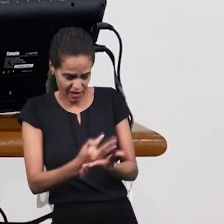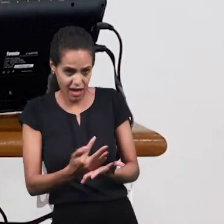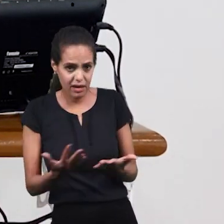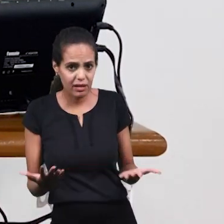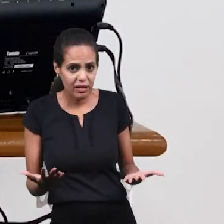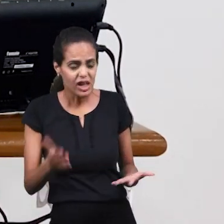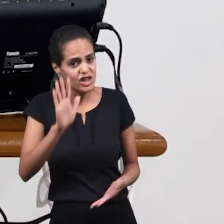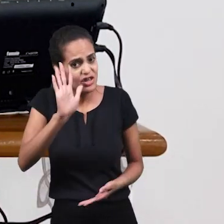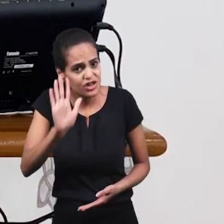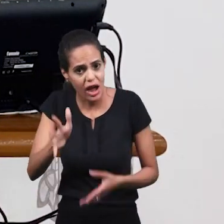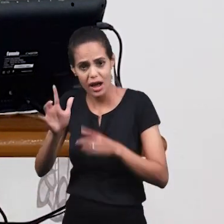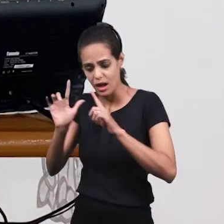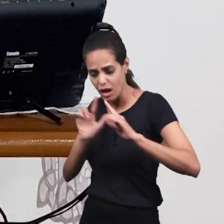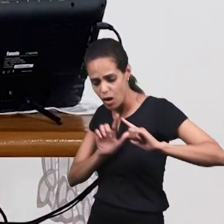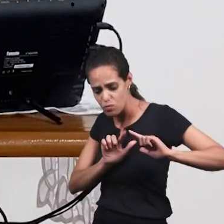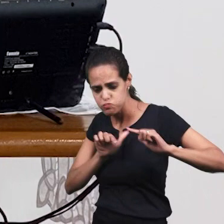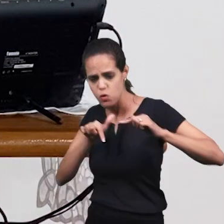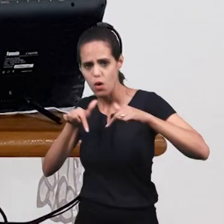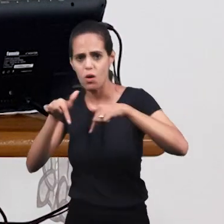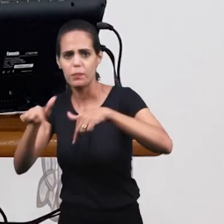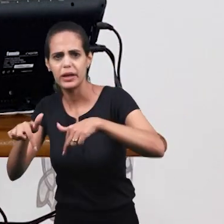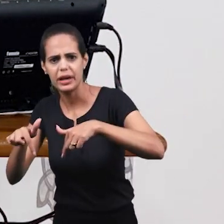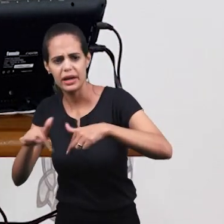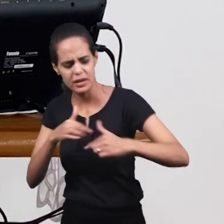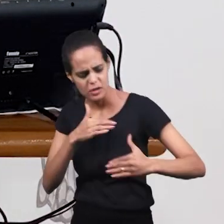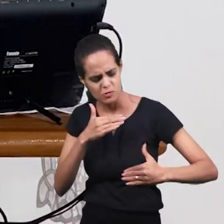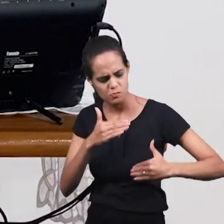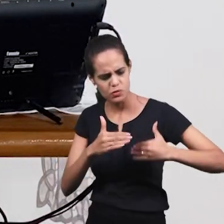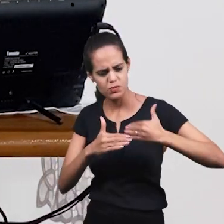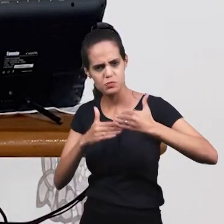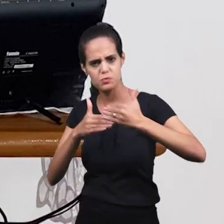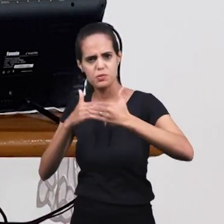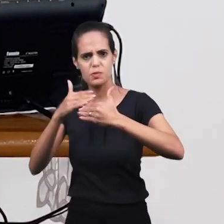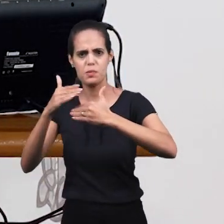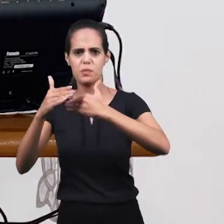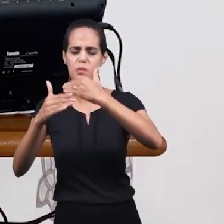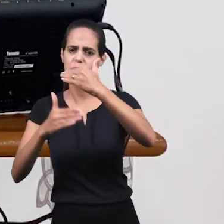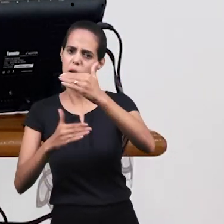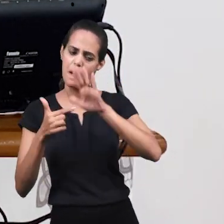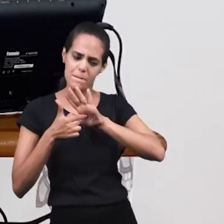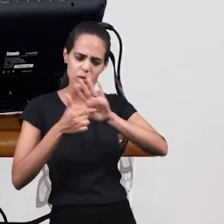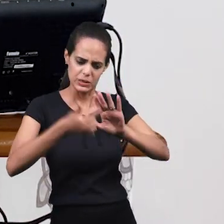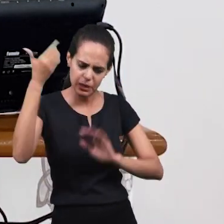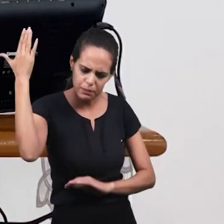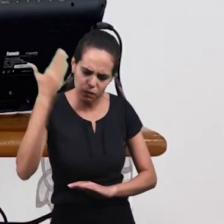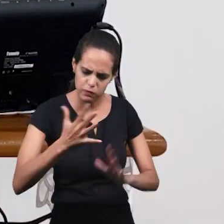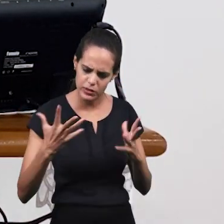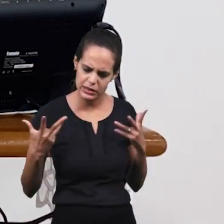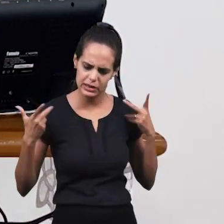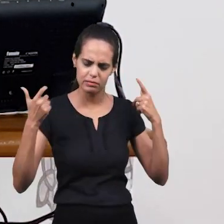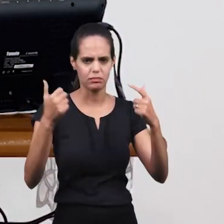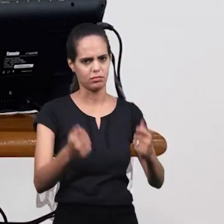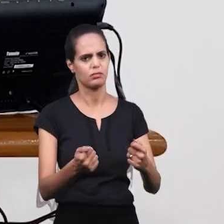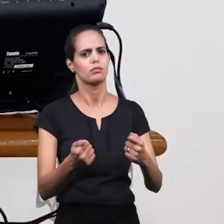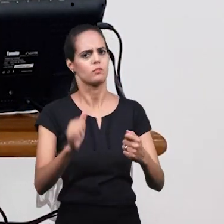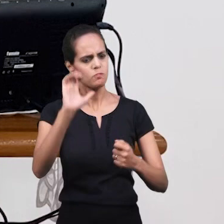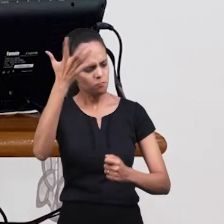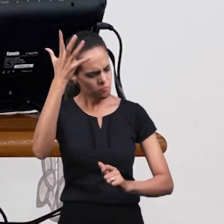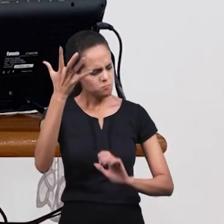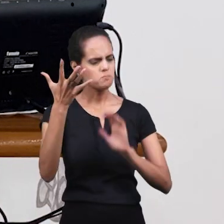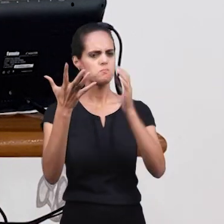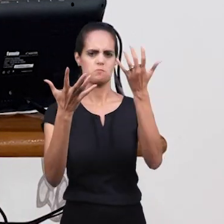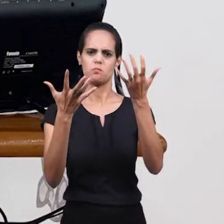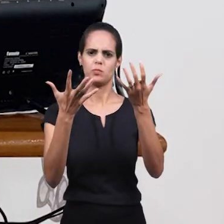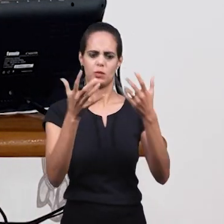choses extraordinaires qui se sont passées dans la vie d'Israël. Vous voyez bien, mes frères, que au lieu de